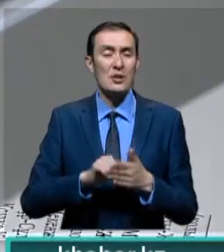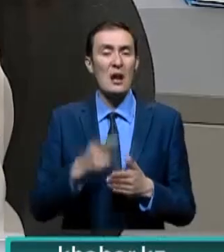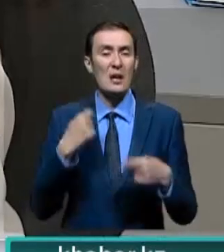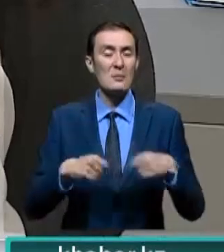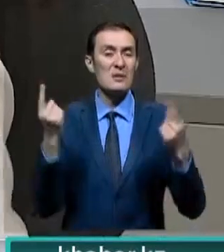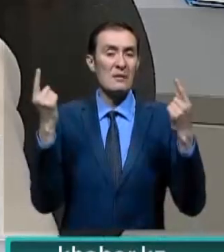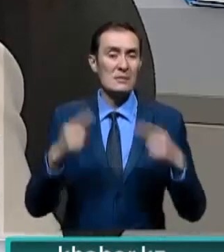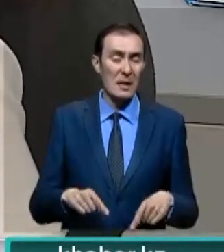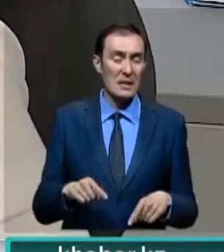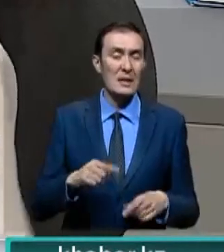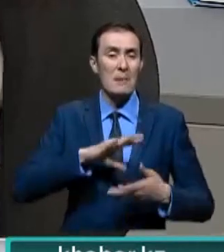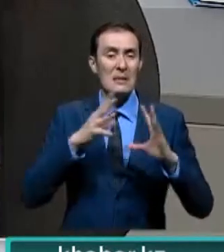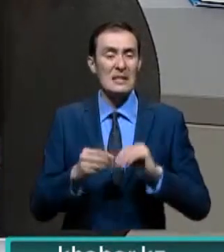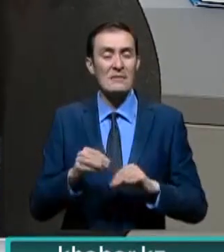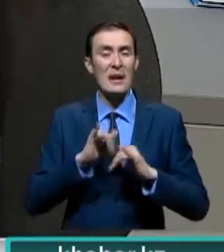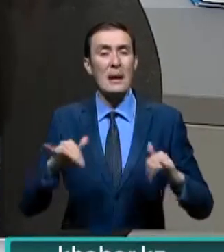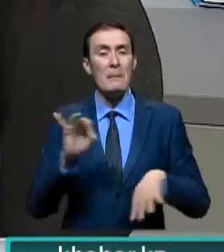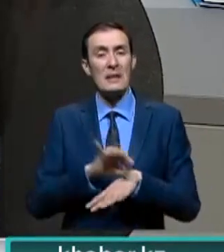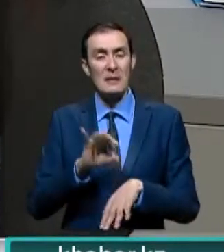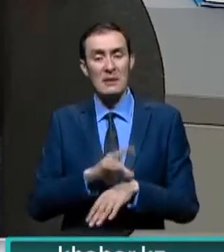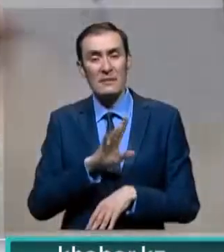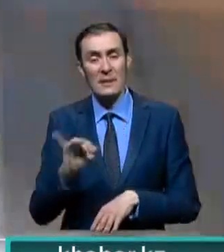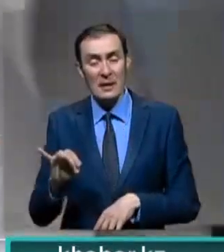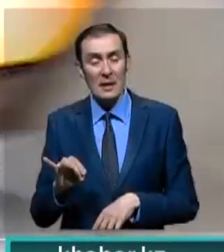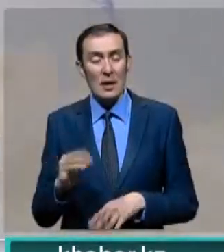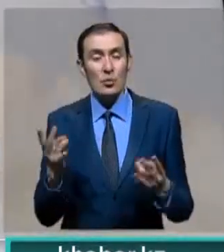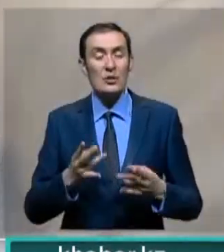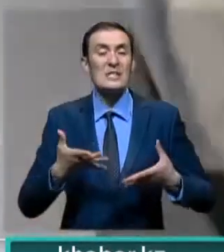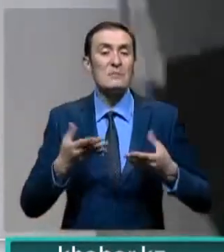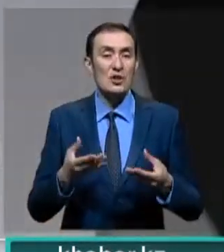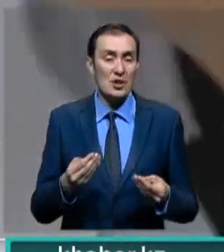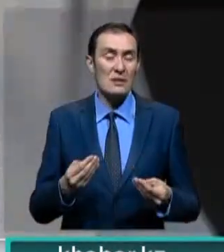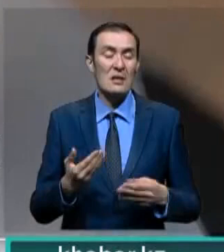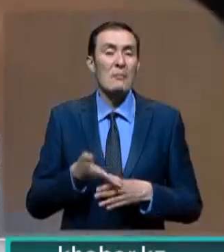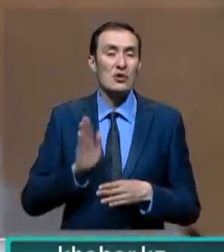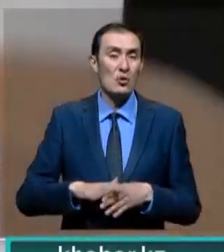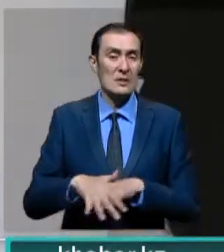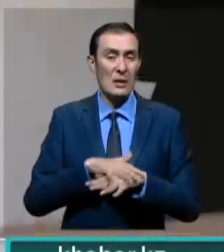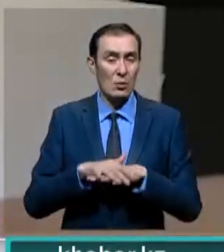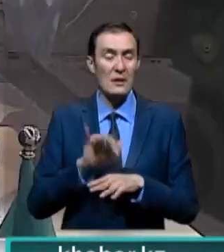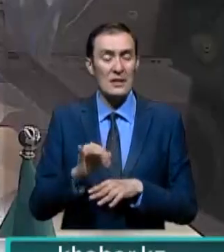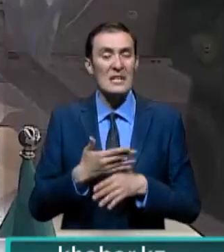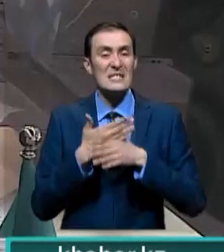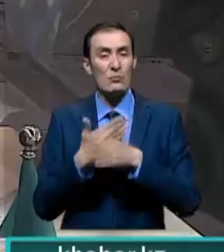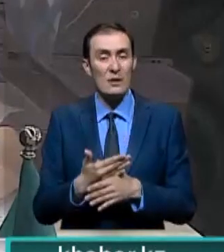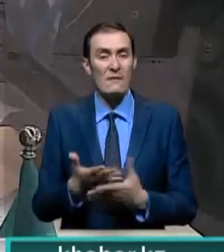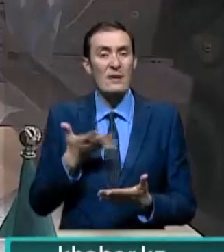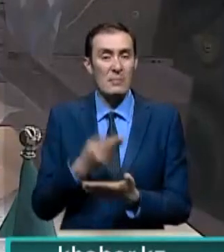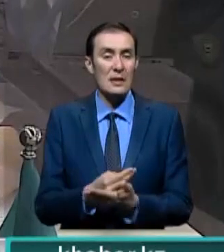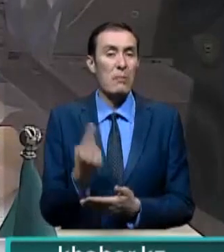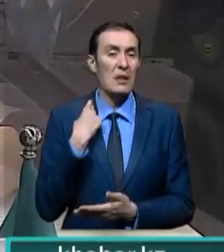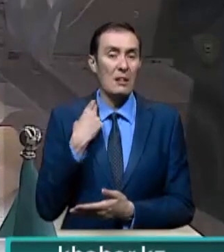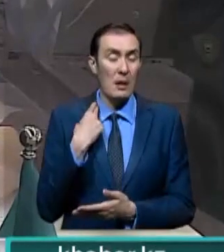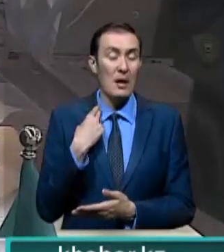спада и последствия пандемии проект закона должен смягчить социальную напряженность а также стимулировать выплаты под